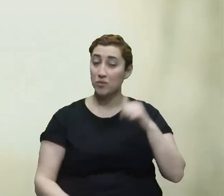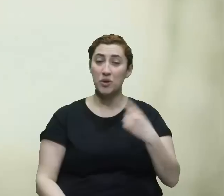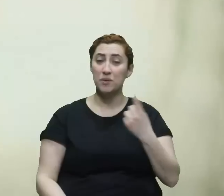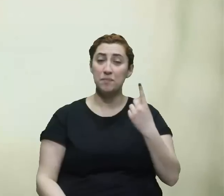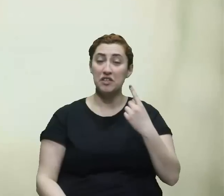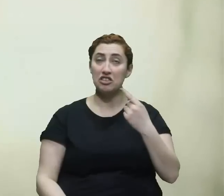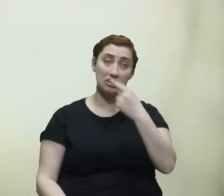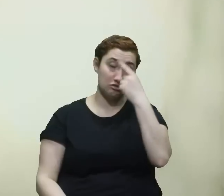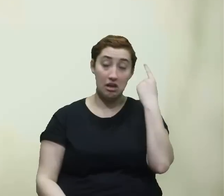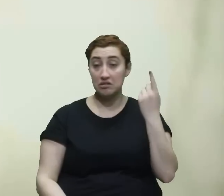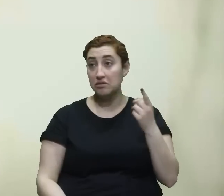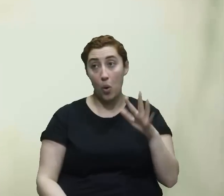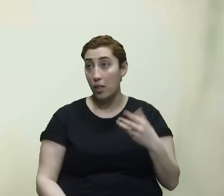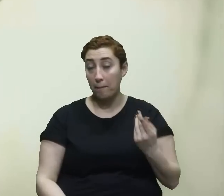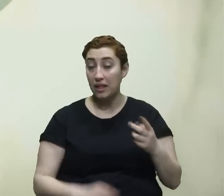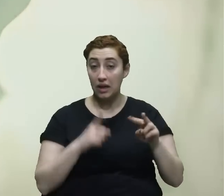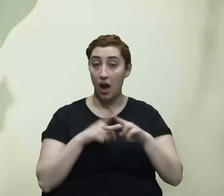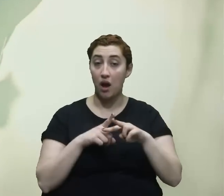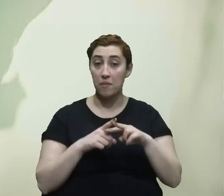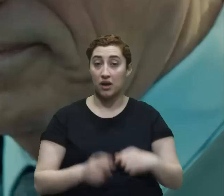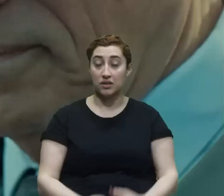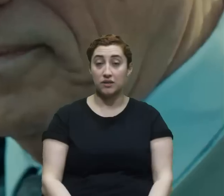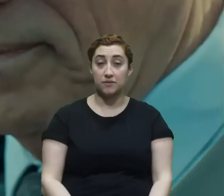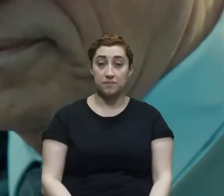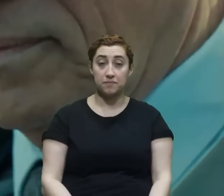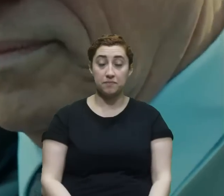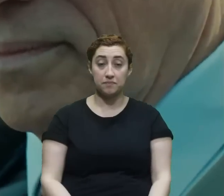bir ihtimal Akbar.